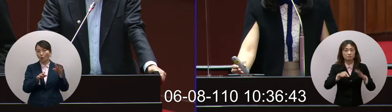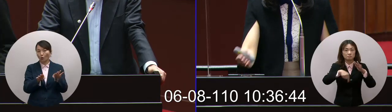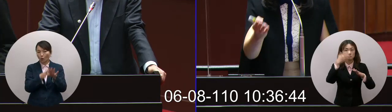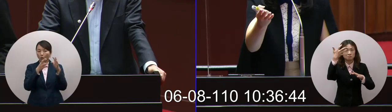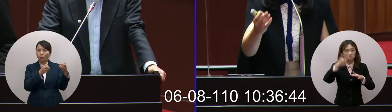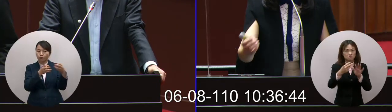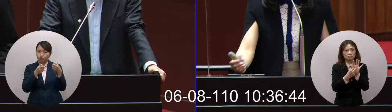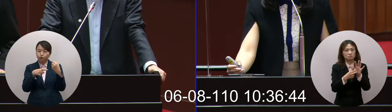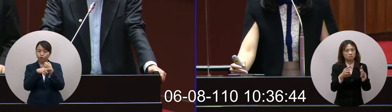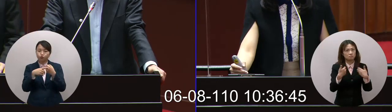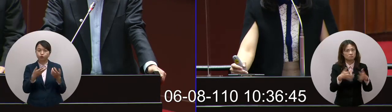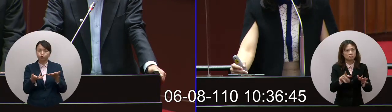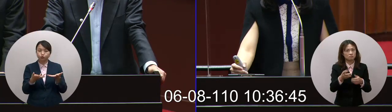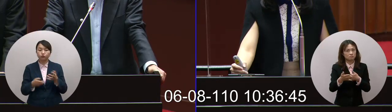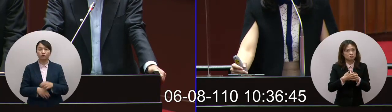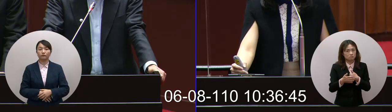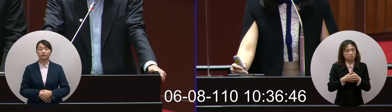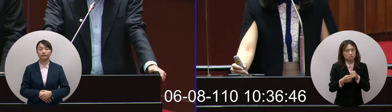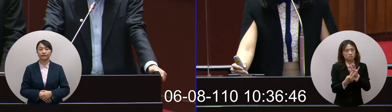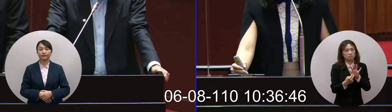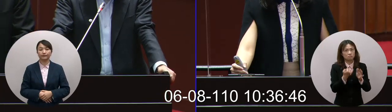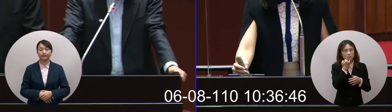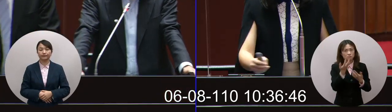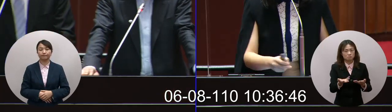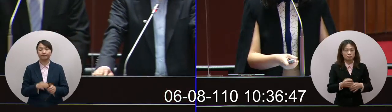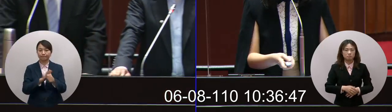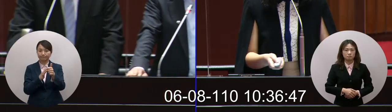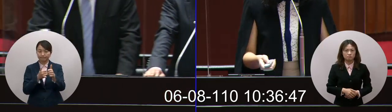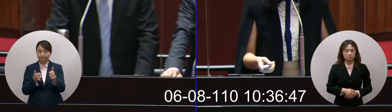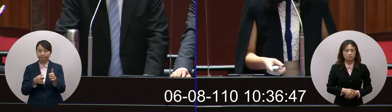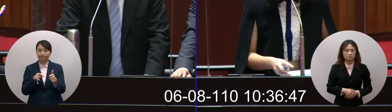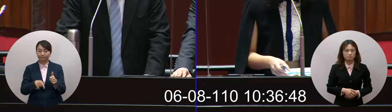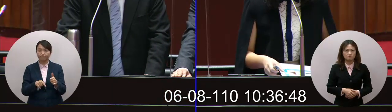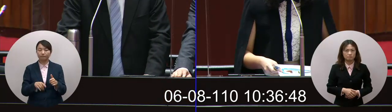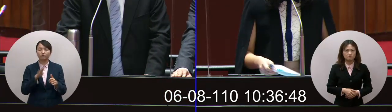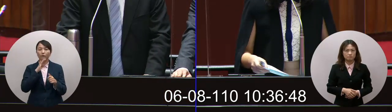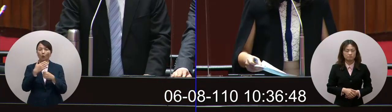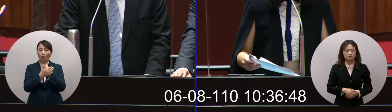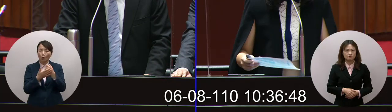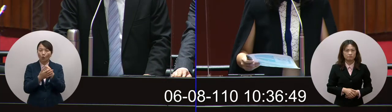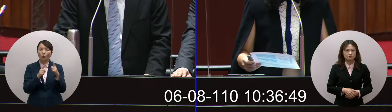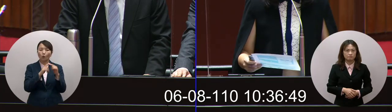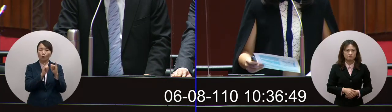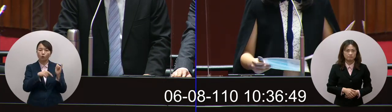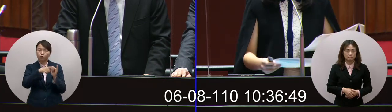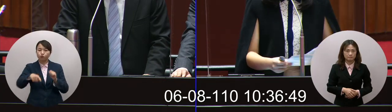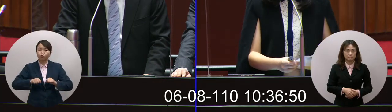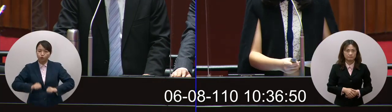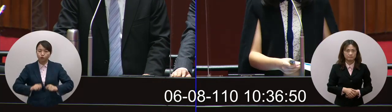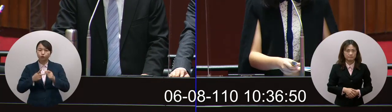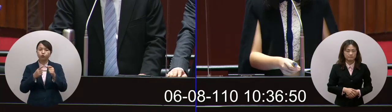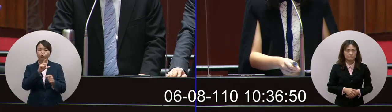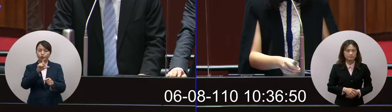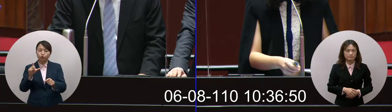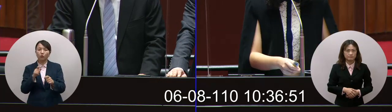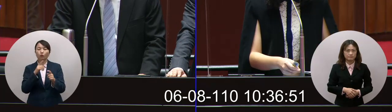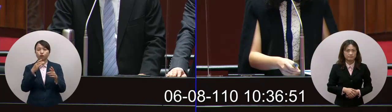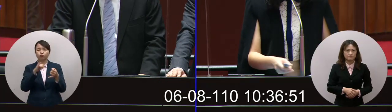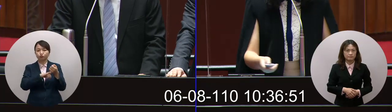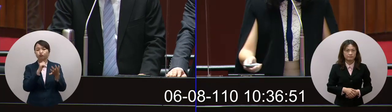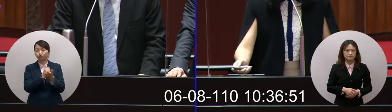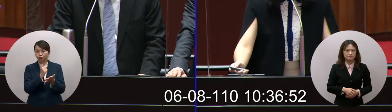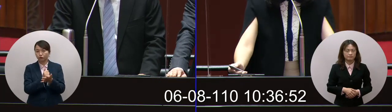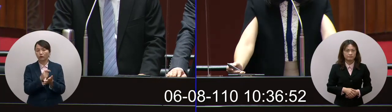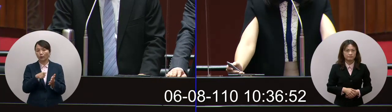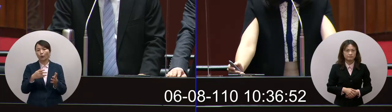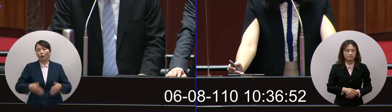说说话？你可以帮我们 comment 一下吗？ 委员，我们基于保护国人健康及疫苗的急迫性，